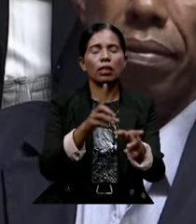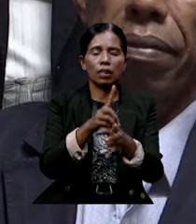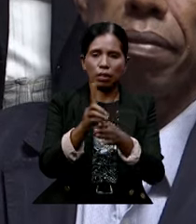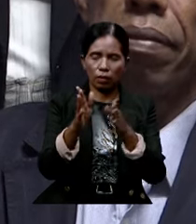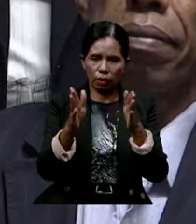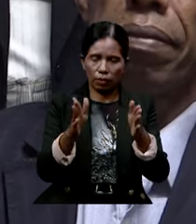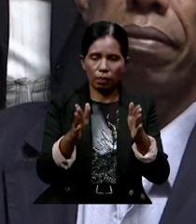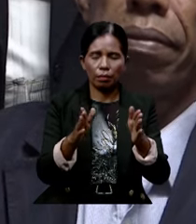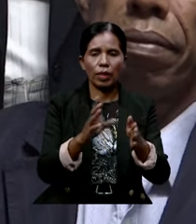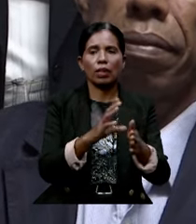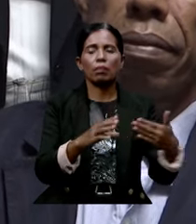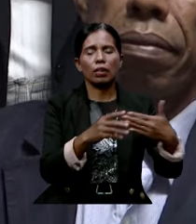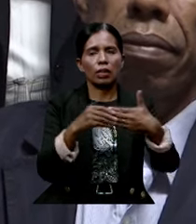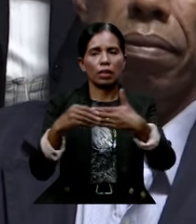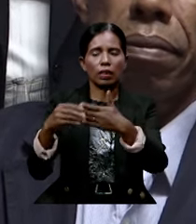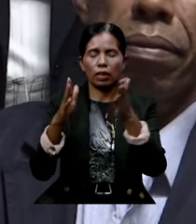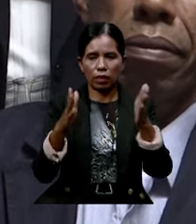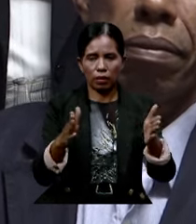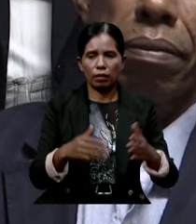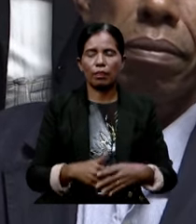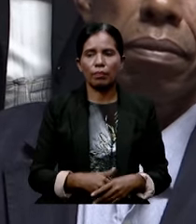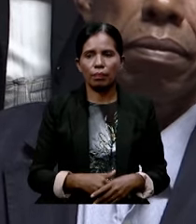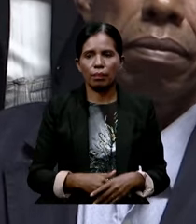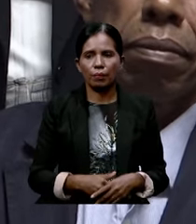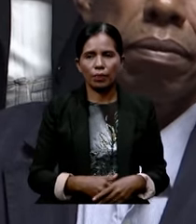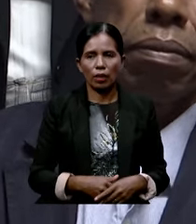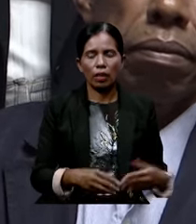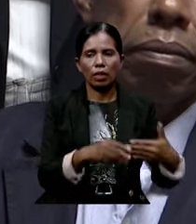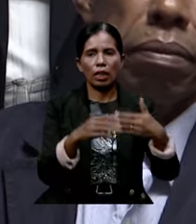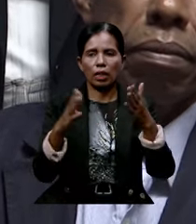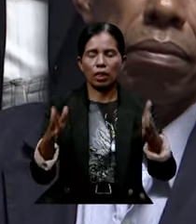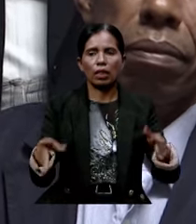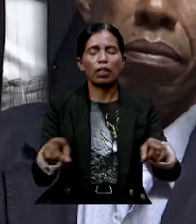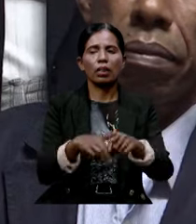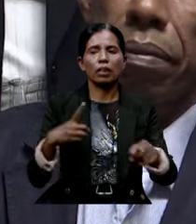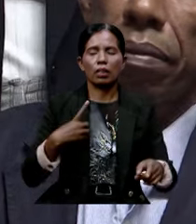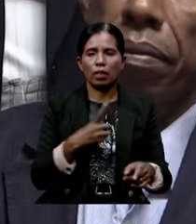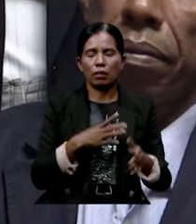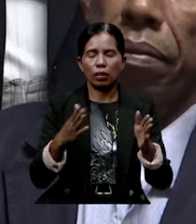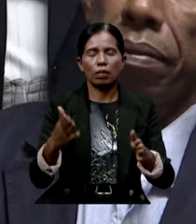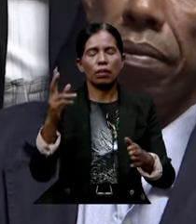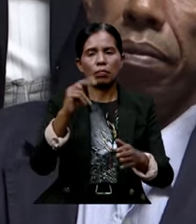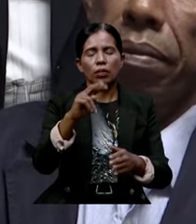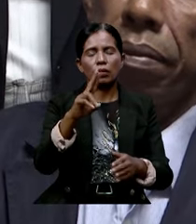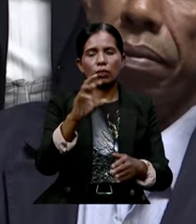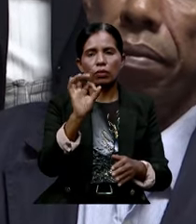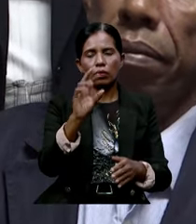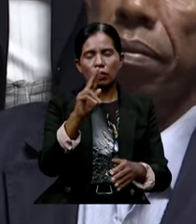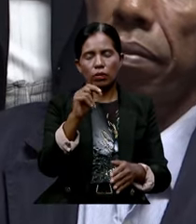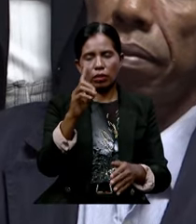Mebe la ih em edak dia angkatak dan deklara dia angkatak dia ida fundador karena senior deputado dia angkatak nema fundador e da nema talos.